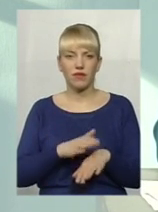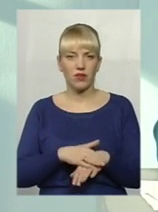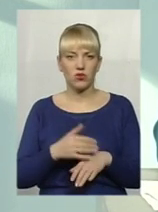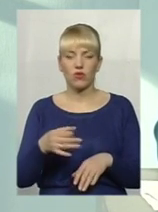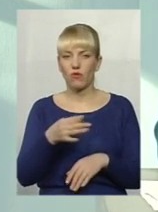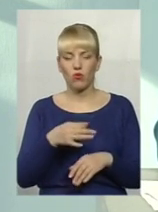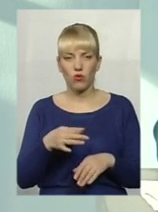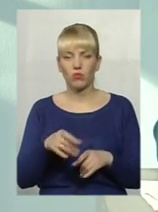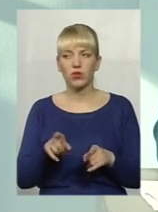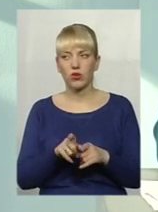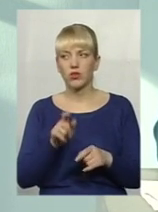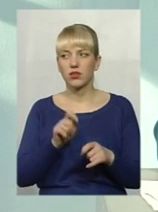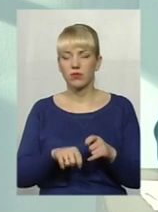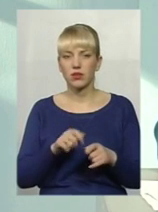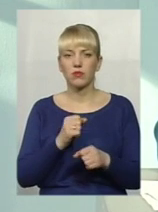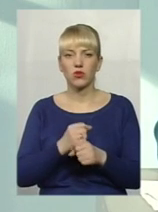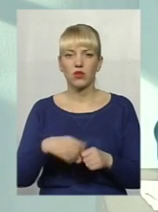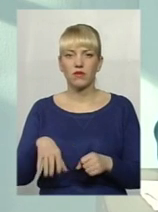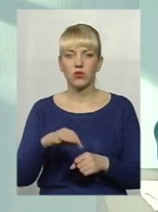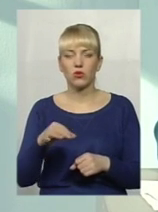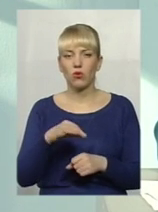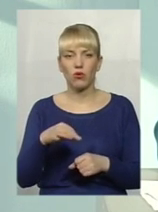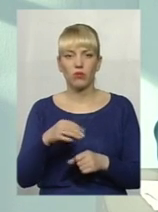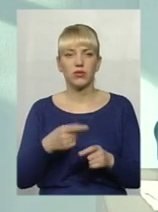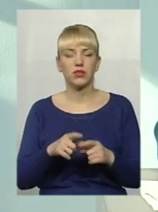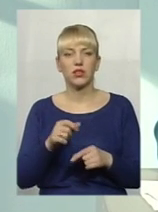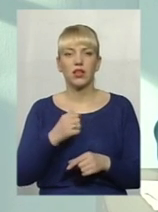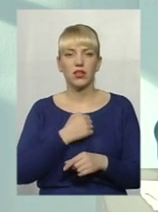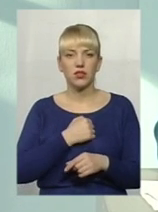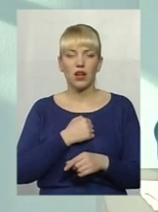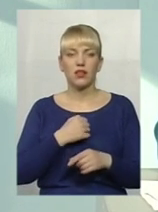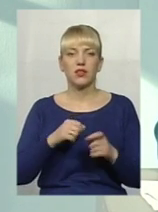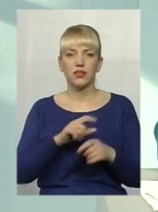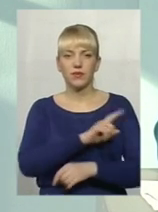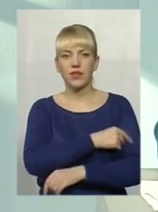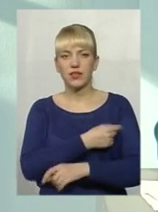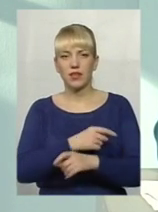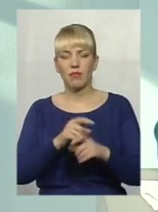область інспекція працює на всю область. На жаль, органи санепідемстанції зараз, вони в